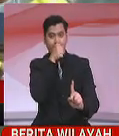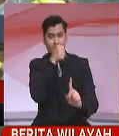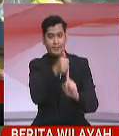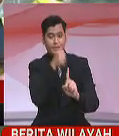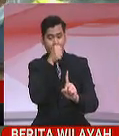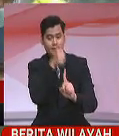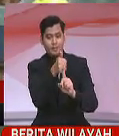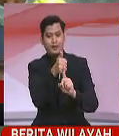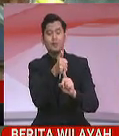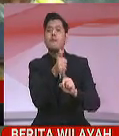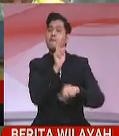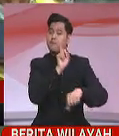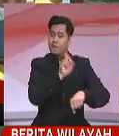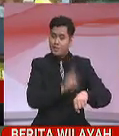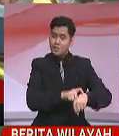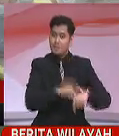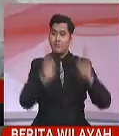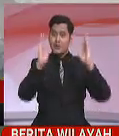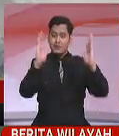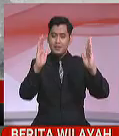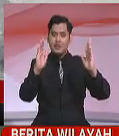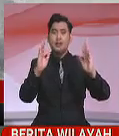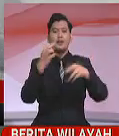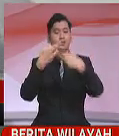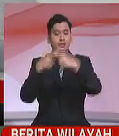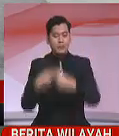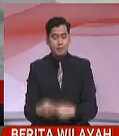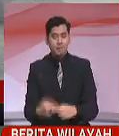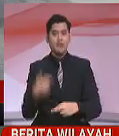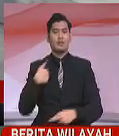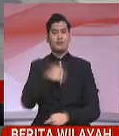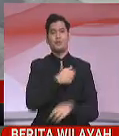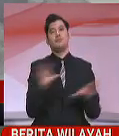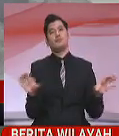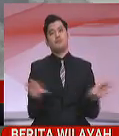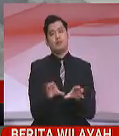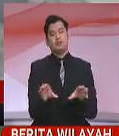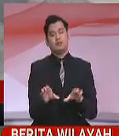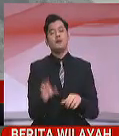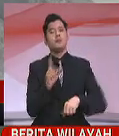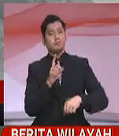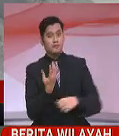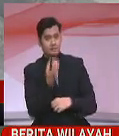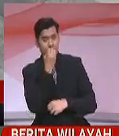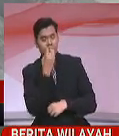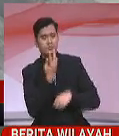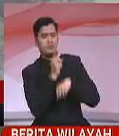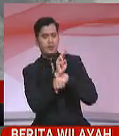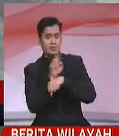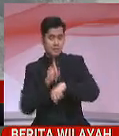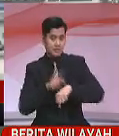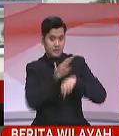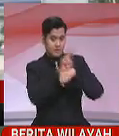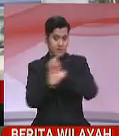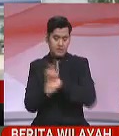sepanjang kerja-kerja ini dilaksanakan Beliau berkata demikian semasa meninjau tapak lokasi penambahbaikan jalan di